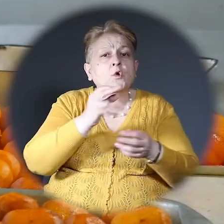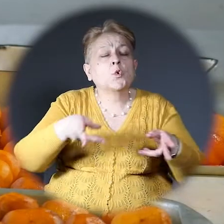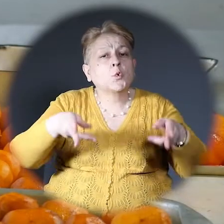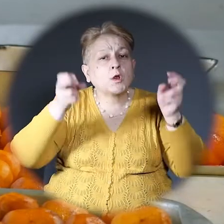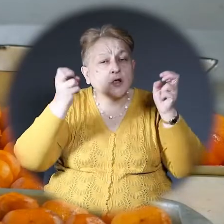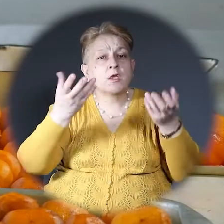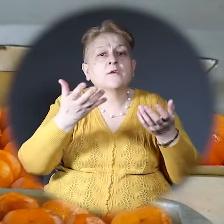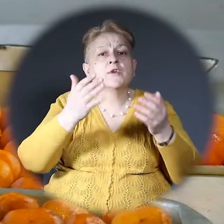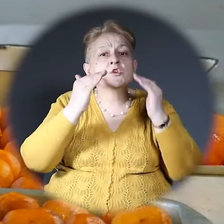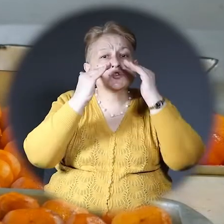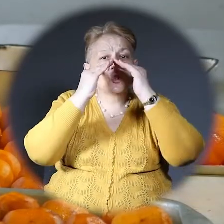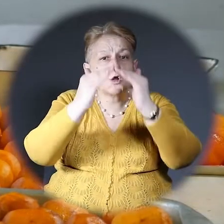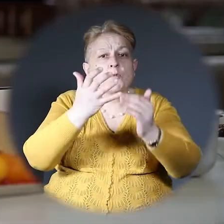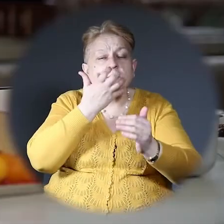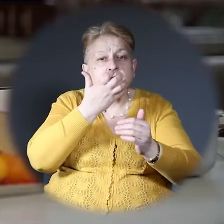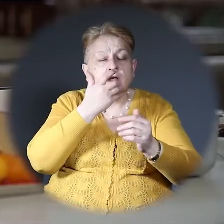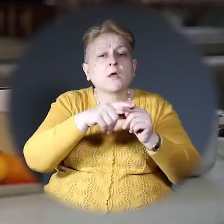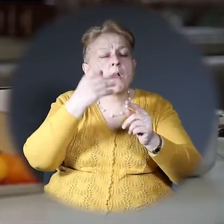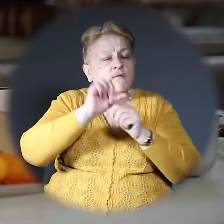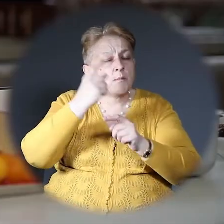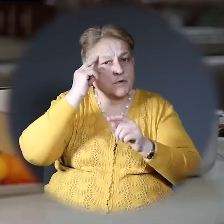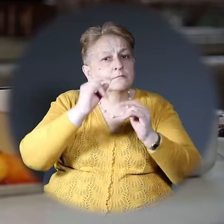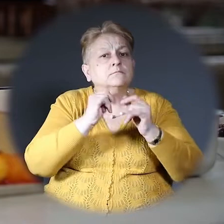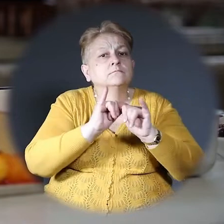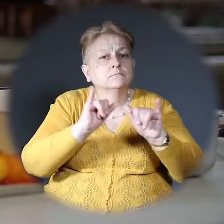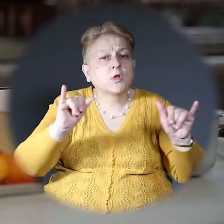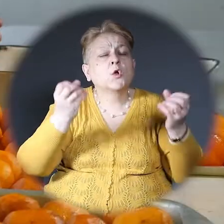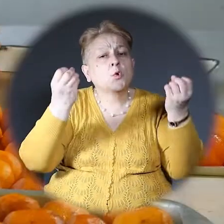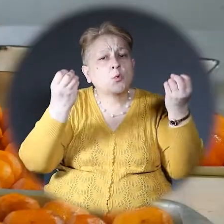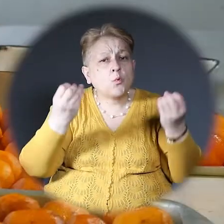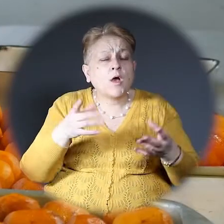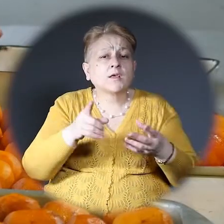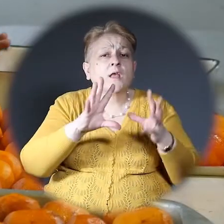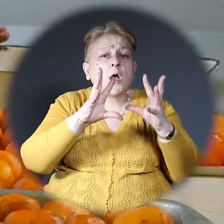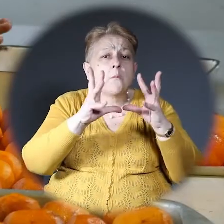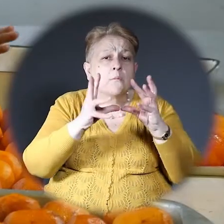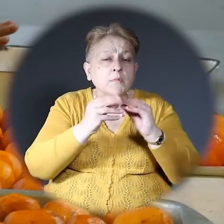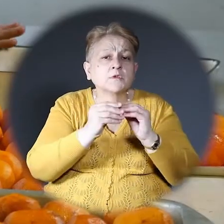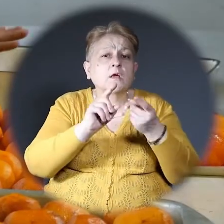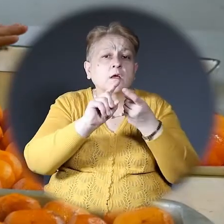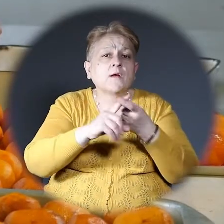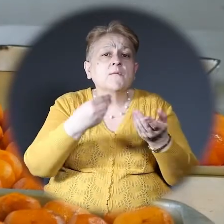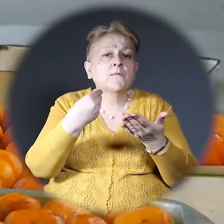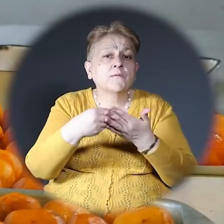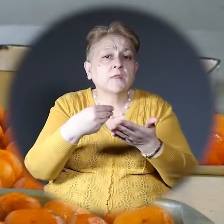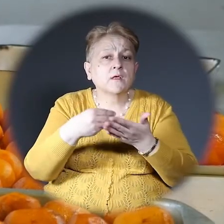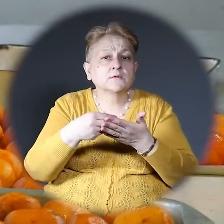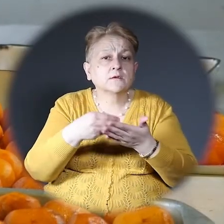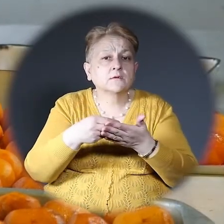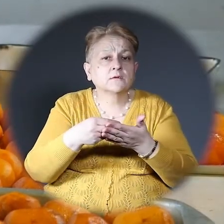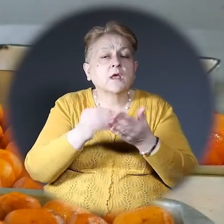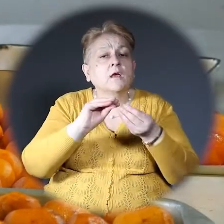վերաբերում է Հյուրանոցին և Ջերմոցին, մենք մտածում ենք ավելի ընդլայնել։ Ուղղակի դա այդ ամեն ինչը կախված է